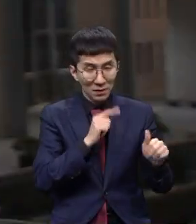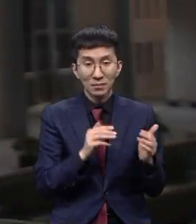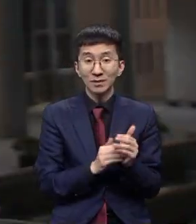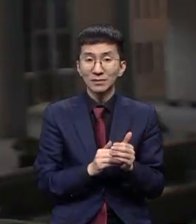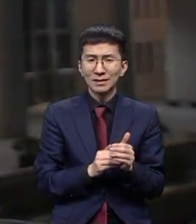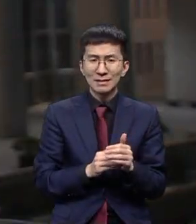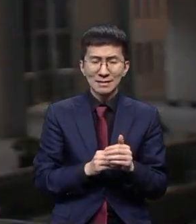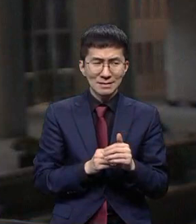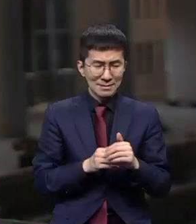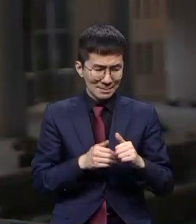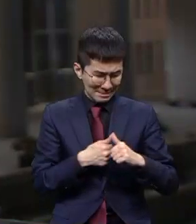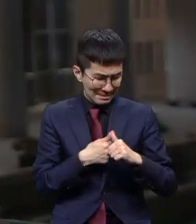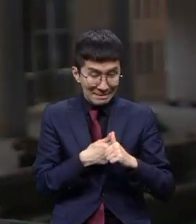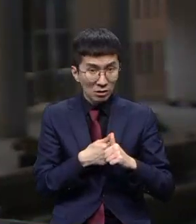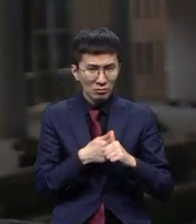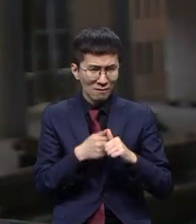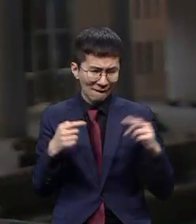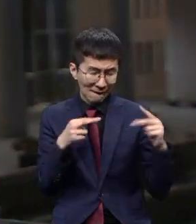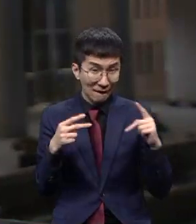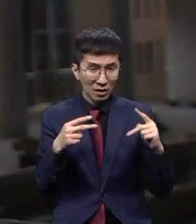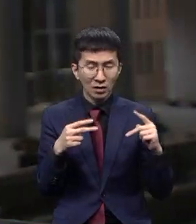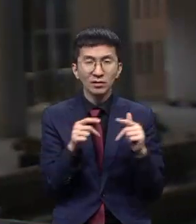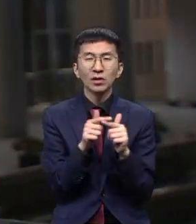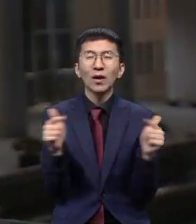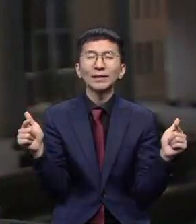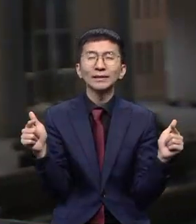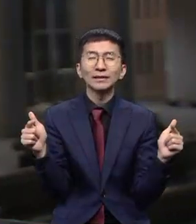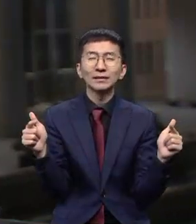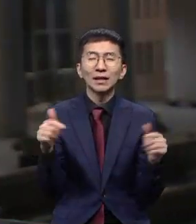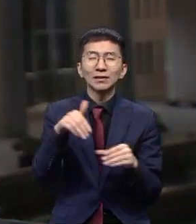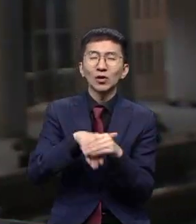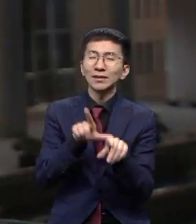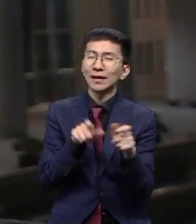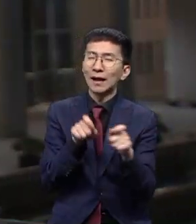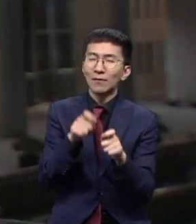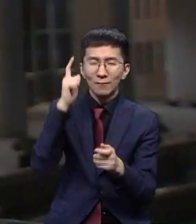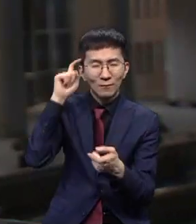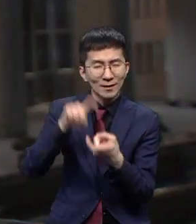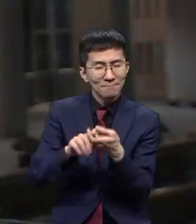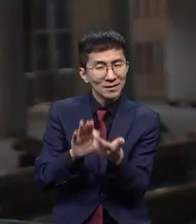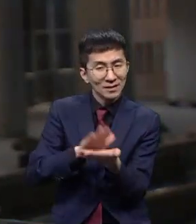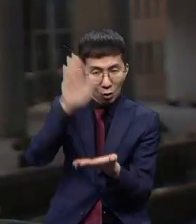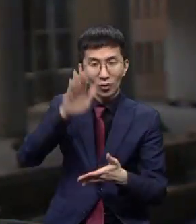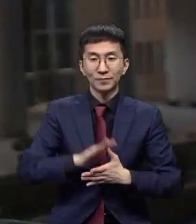기싸움의 도덕성 다툼까지 선거전이 가열되고 있습니다. SBS 이현영입니다.